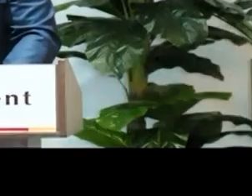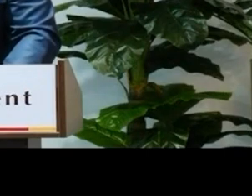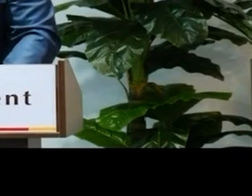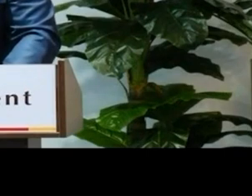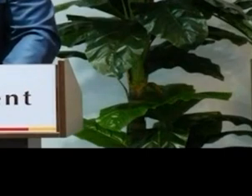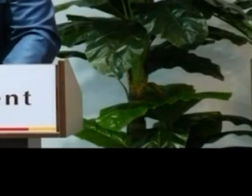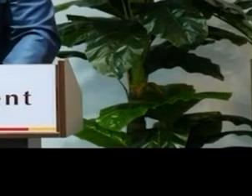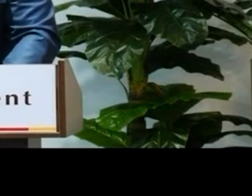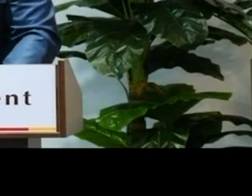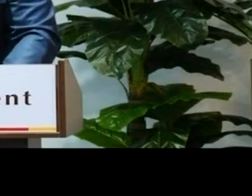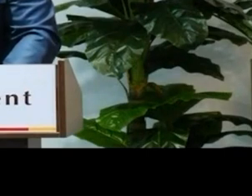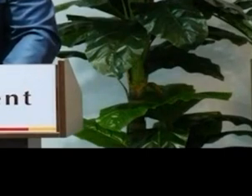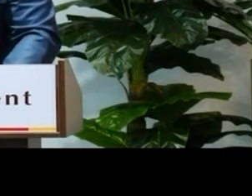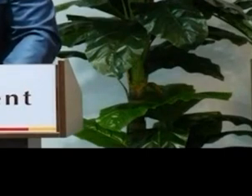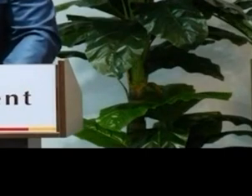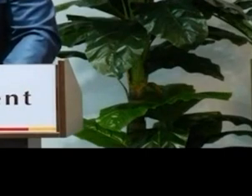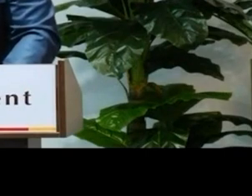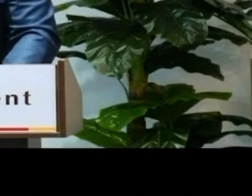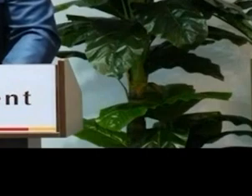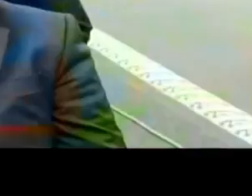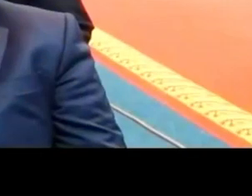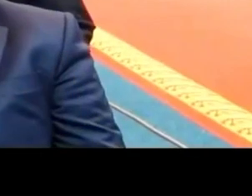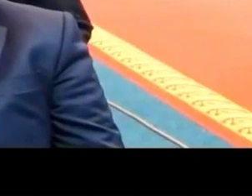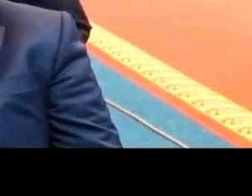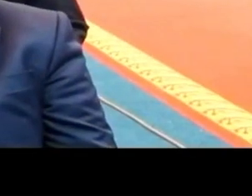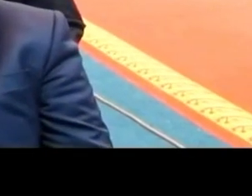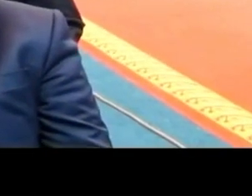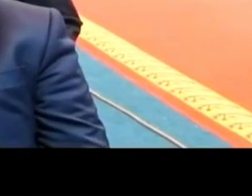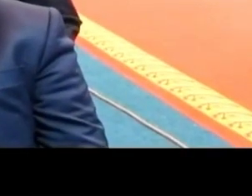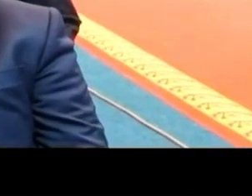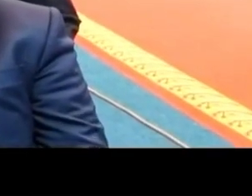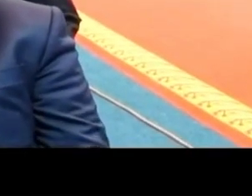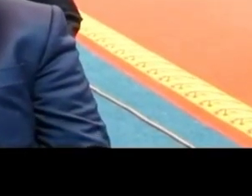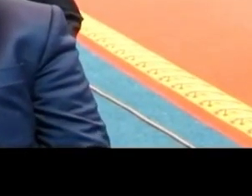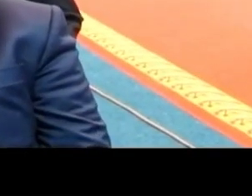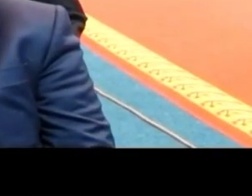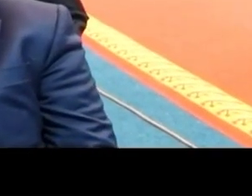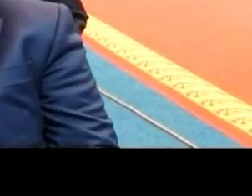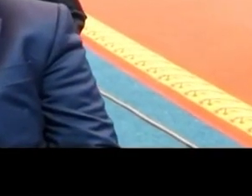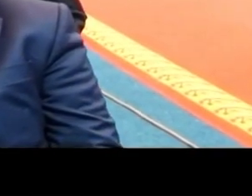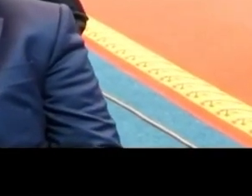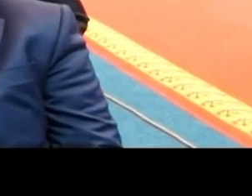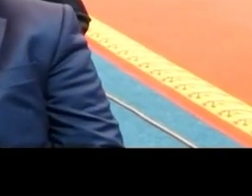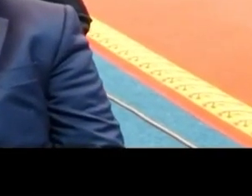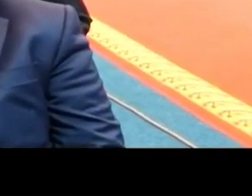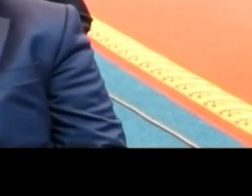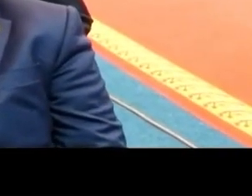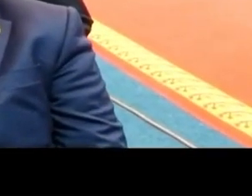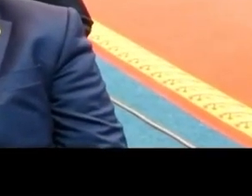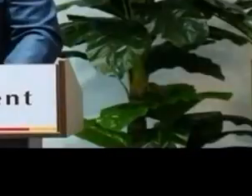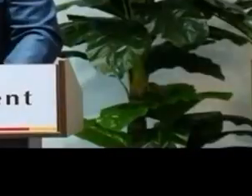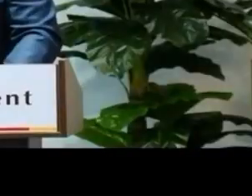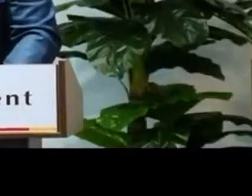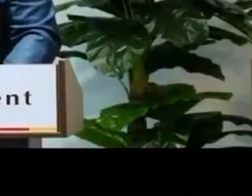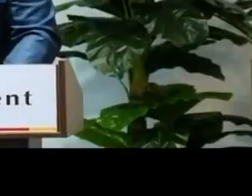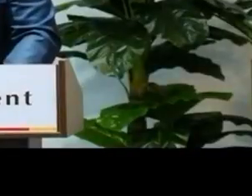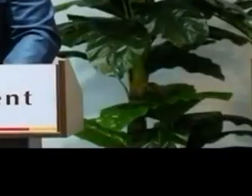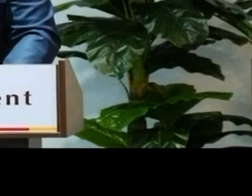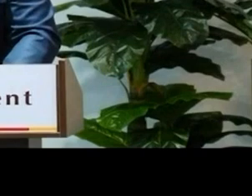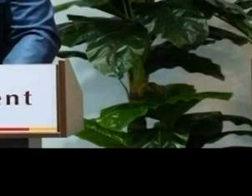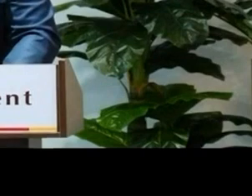du peuple d'Ituri au Sénat, à l'Assemblée nationale et même au gouvernement, ensemble avec